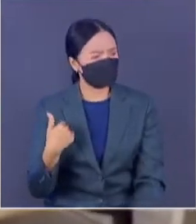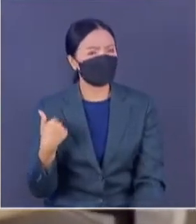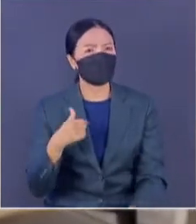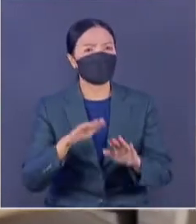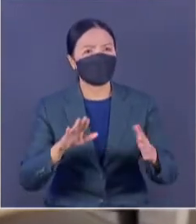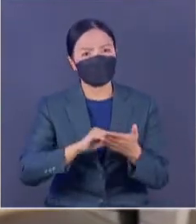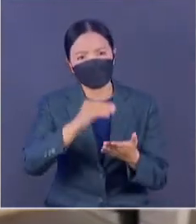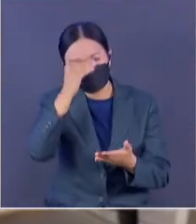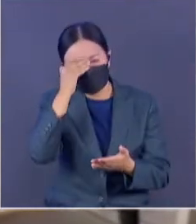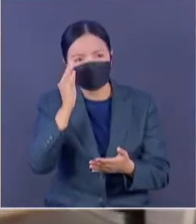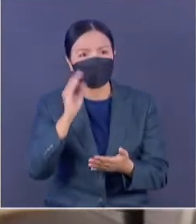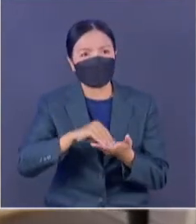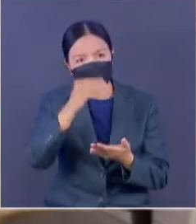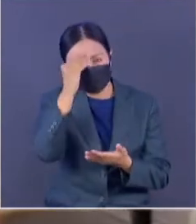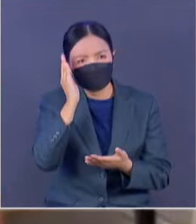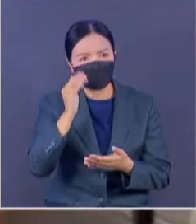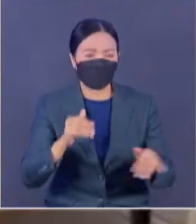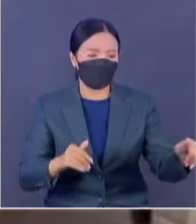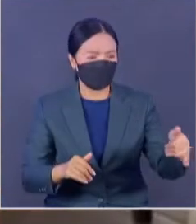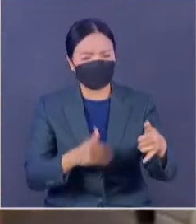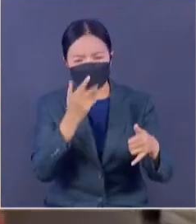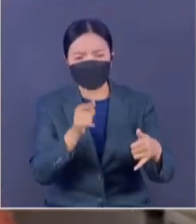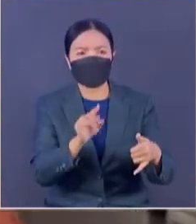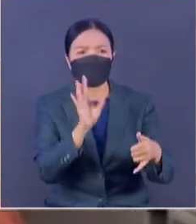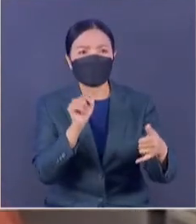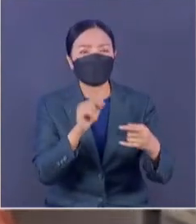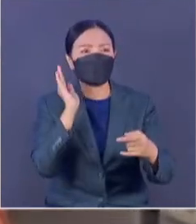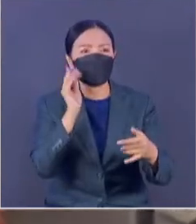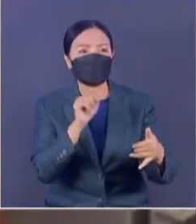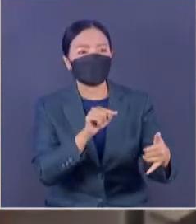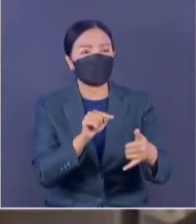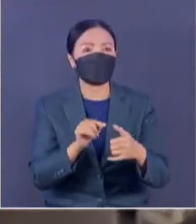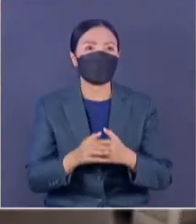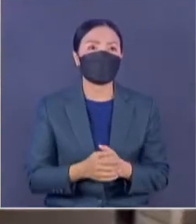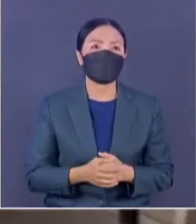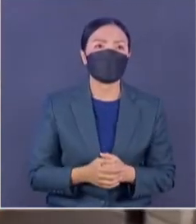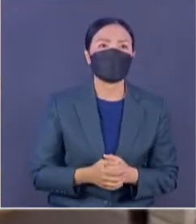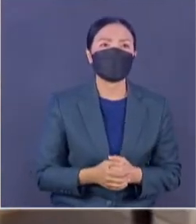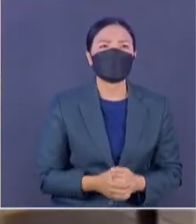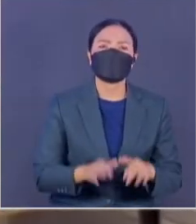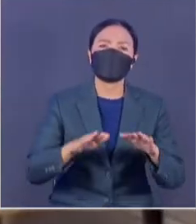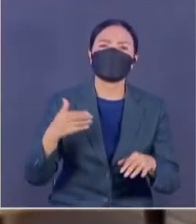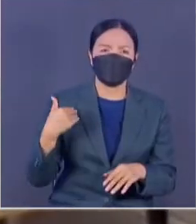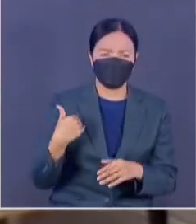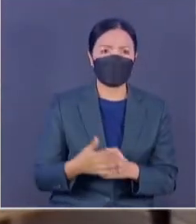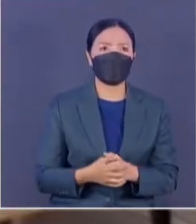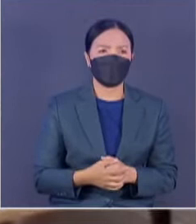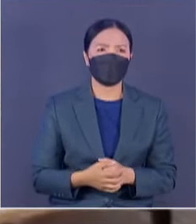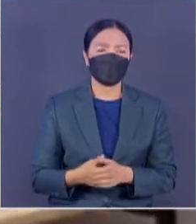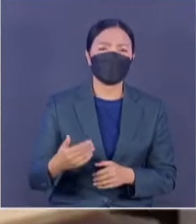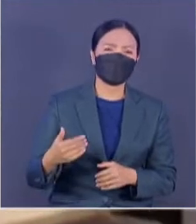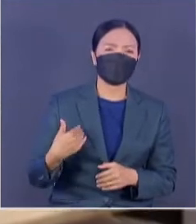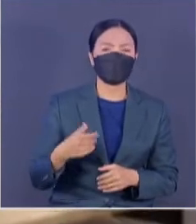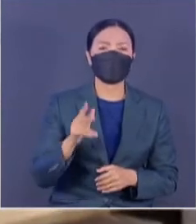ด็กนักเรียนนะครับ ทำไมเราเลือกแต่เด็กผู้ชาย เพราะว่าเด็กบางทีมันก็มีบ้างเด็กบางทีมันกวนๆผมมัน